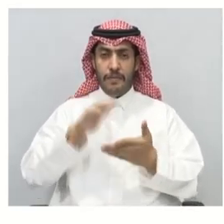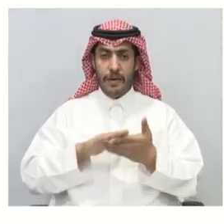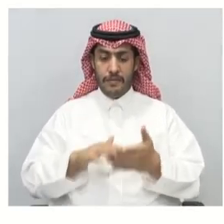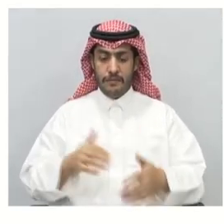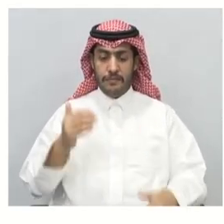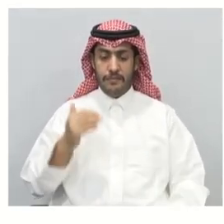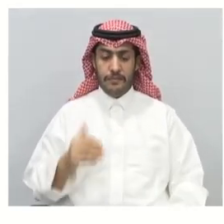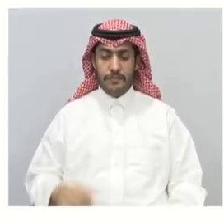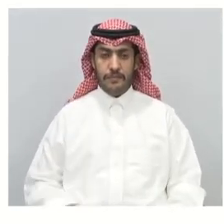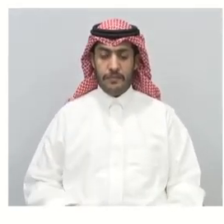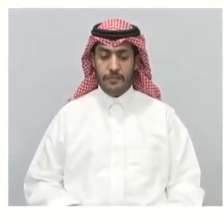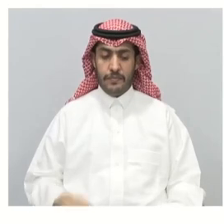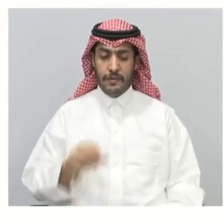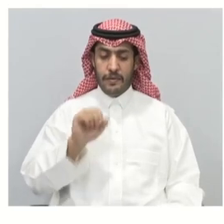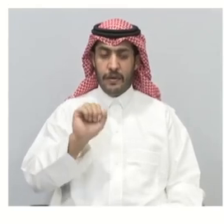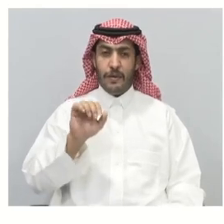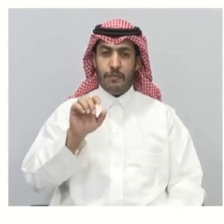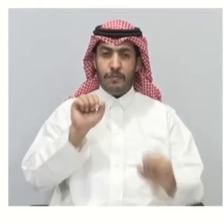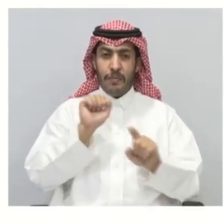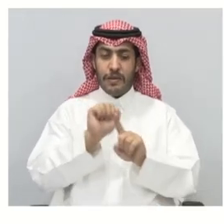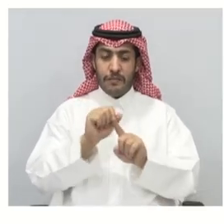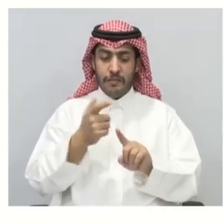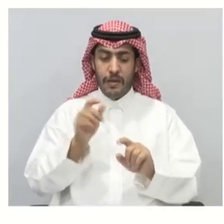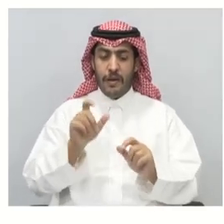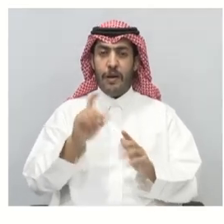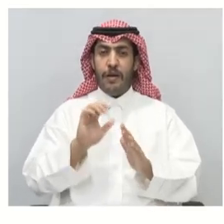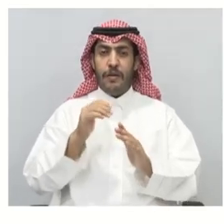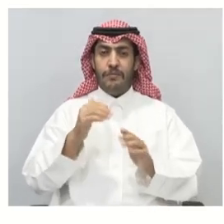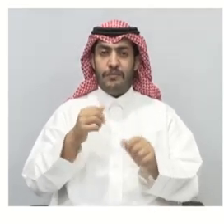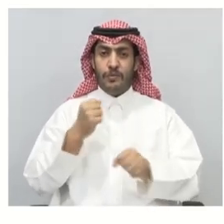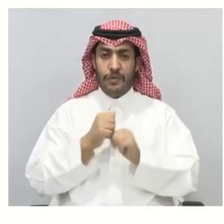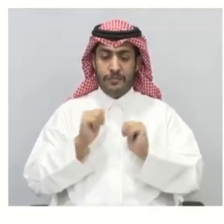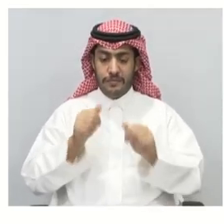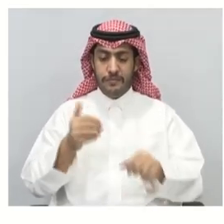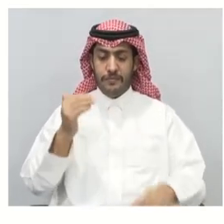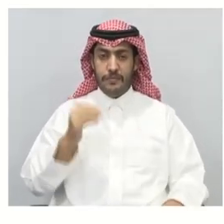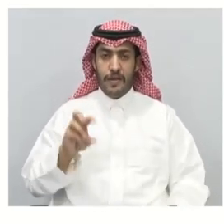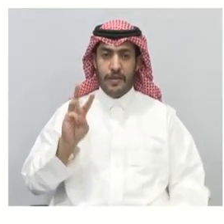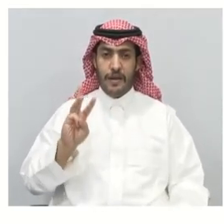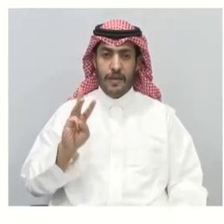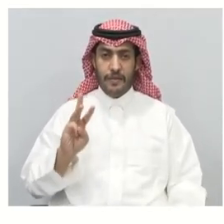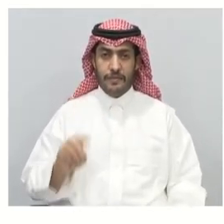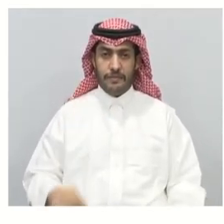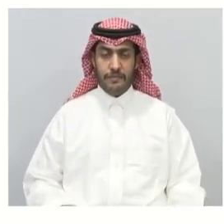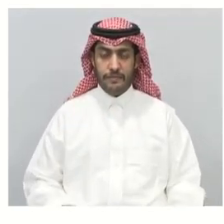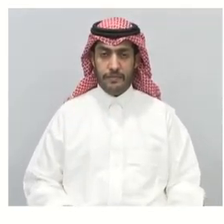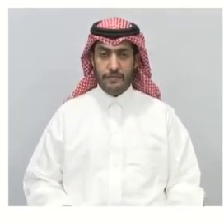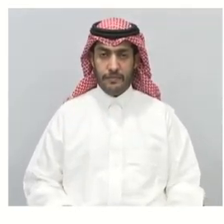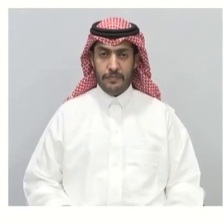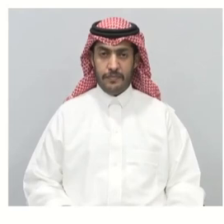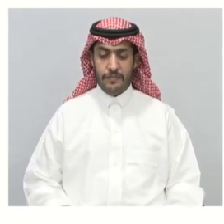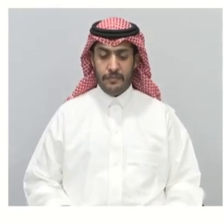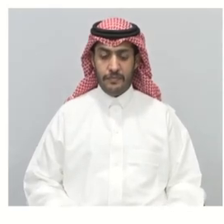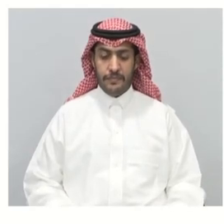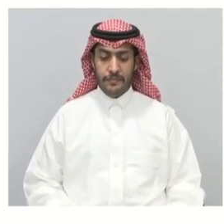والمخصوص بمدح هنا القائمون على منظماتها طيب المثال الاخير ثالث اللي فيه الاخير